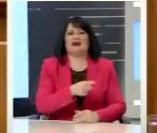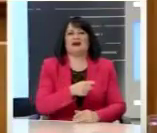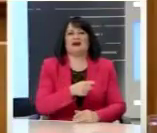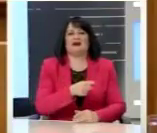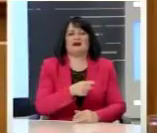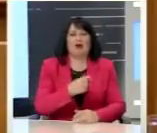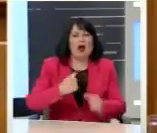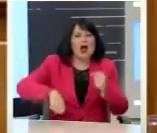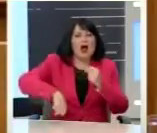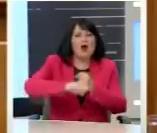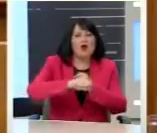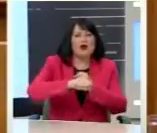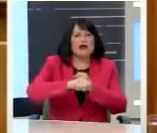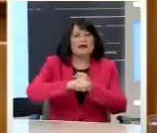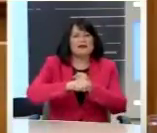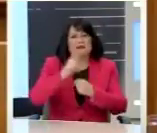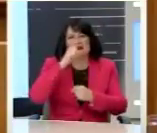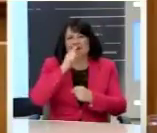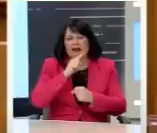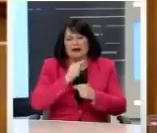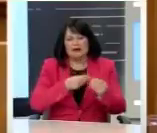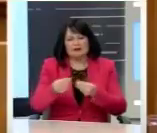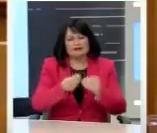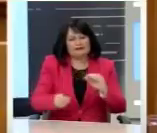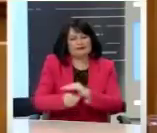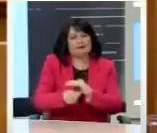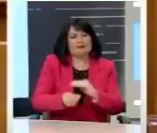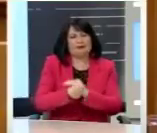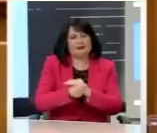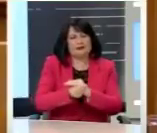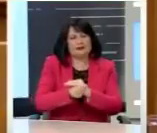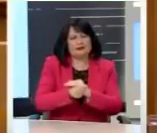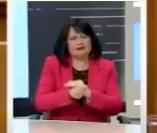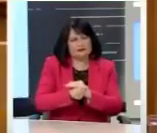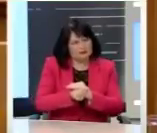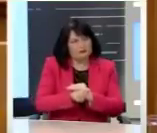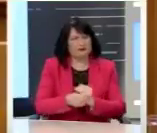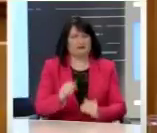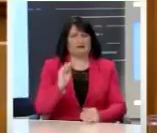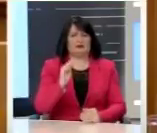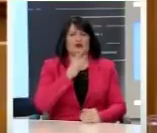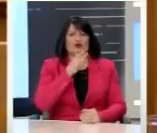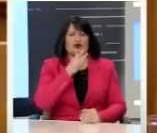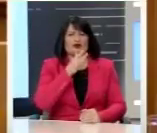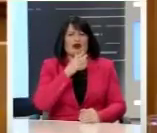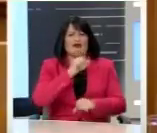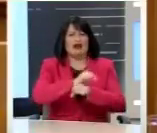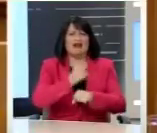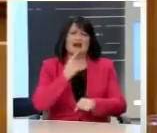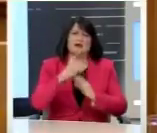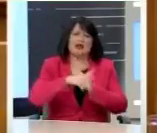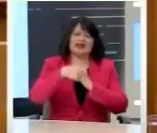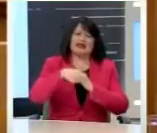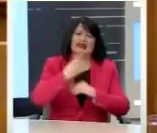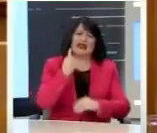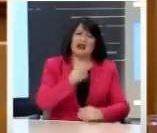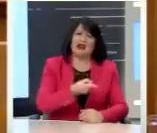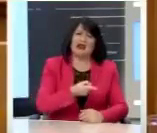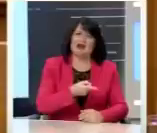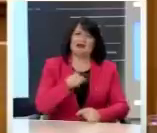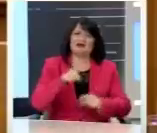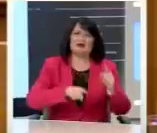αγώνων, η οποία με πρόταση Δασκαλόπουλου για προφυλάκηση, με τις εξαιρέσεις που